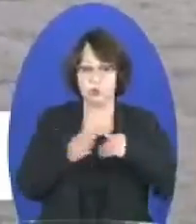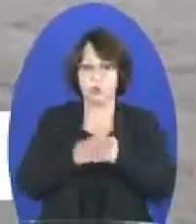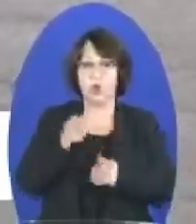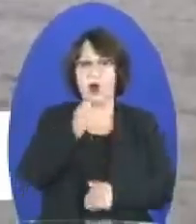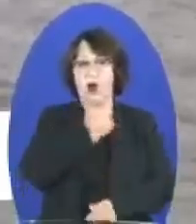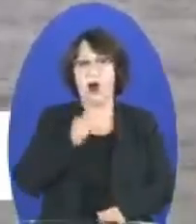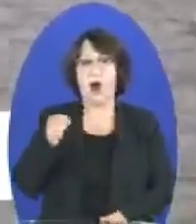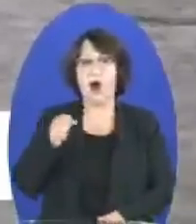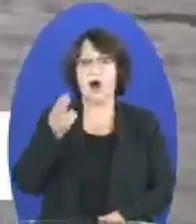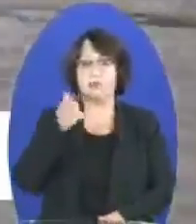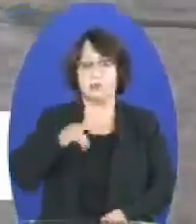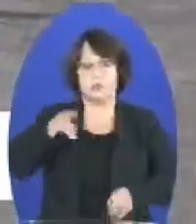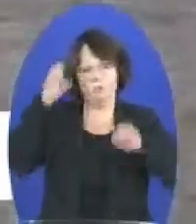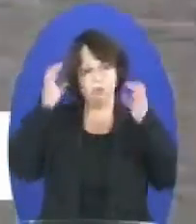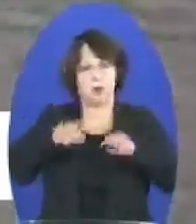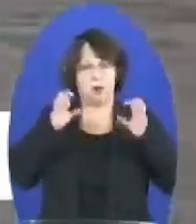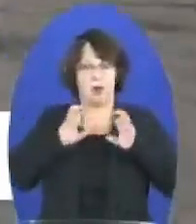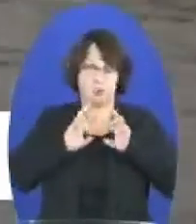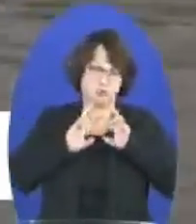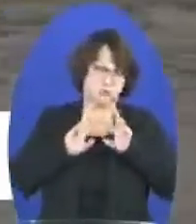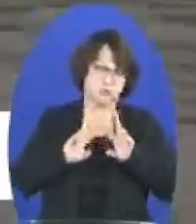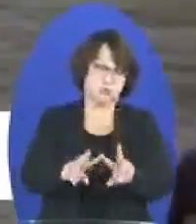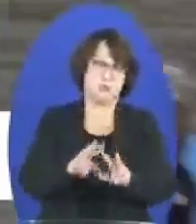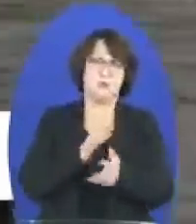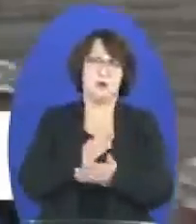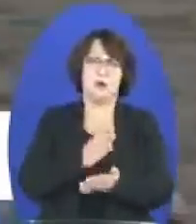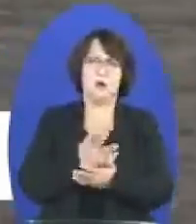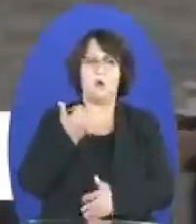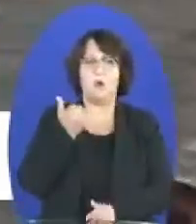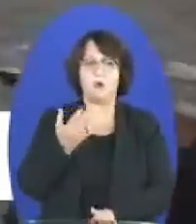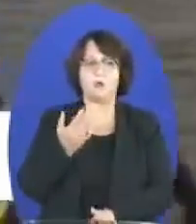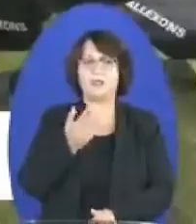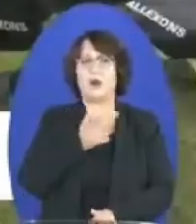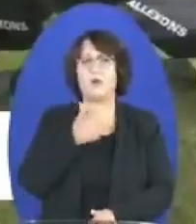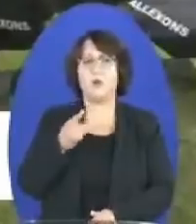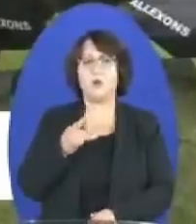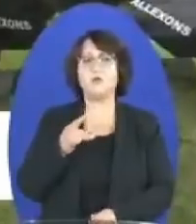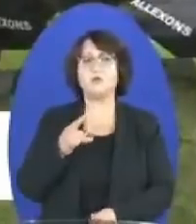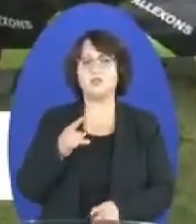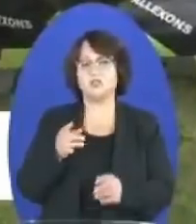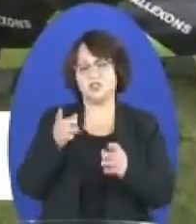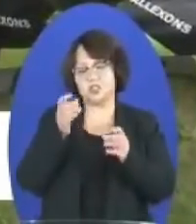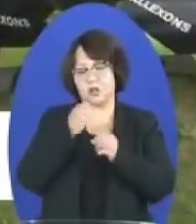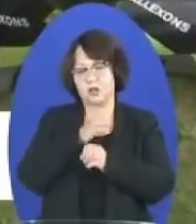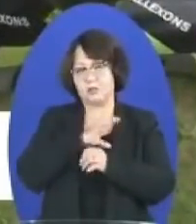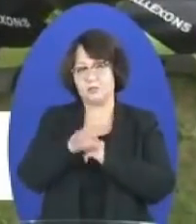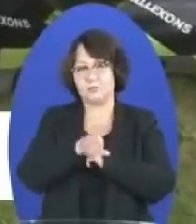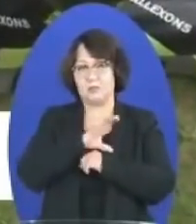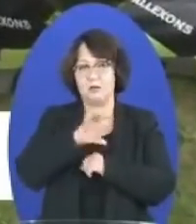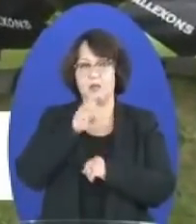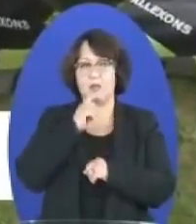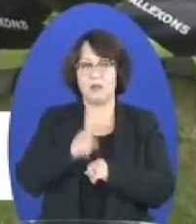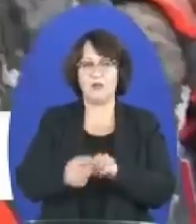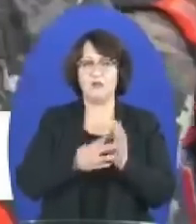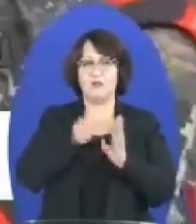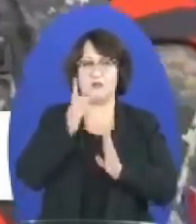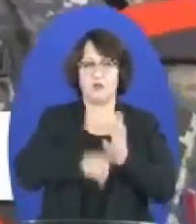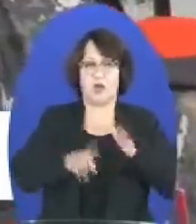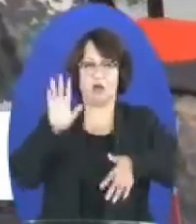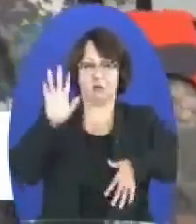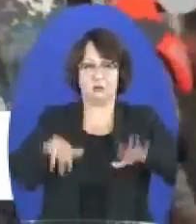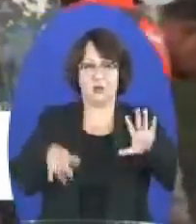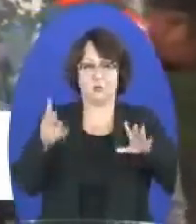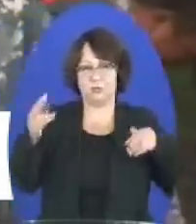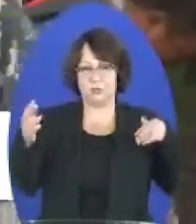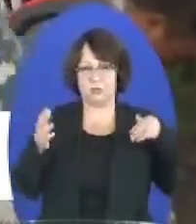одоо үргэлжсэн одоо бороо орох төлөв байгаа гэдэг нь ус цагаар орчин шинжилгээний газраас анхааруулж байна. 9 сарын 15 хүртэл бол тэргүүлийг 10